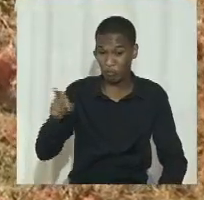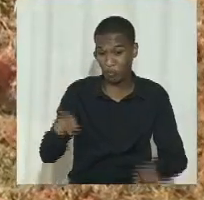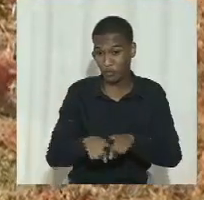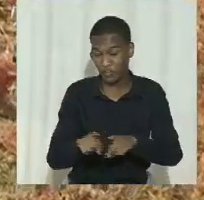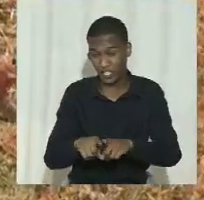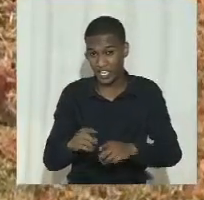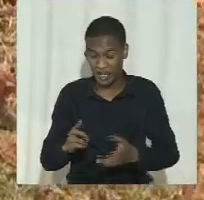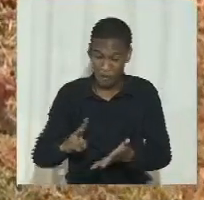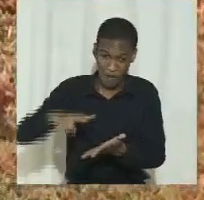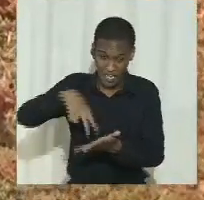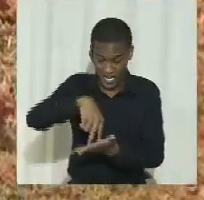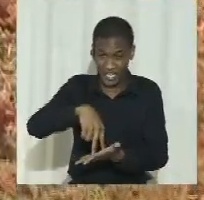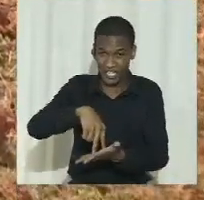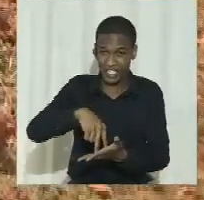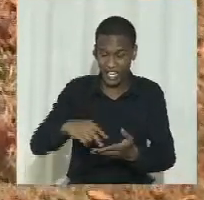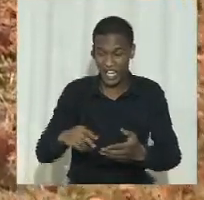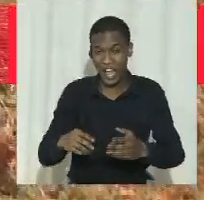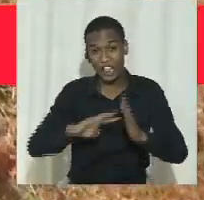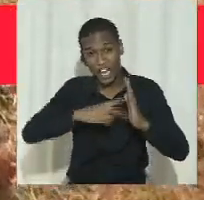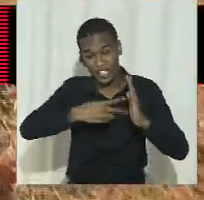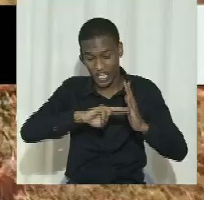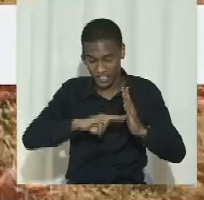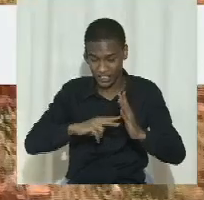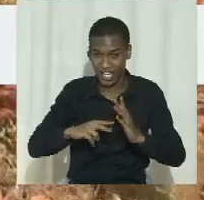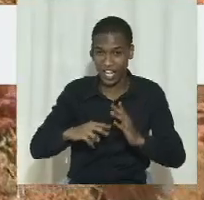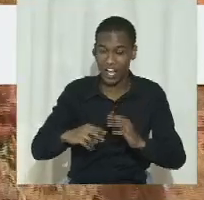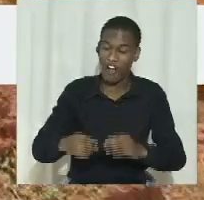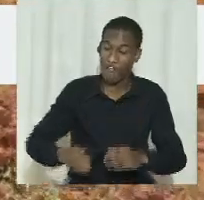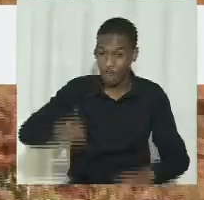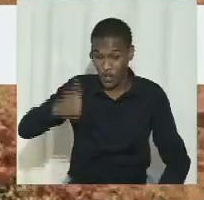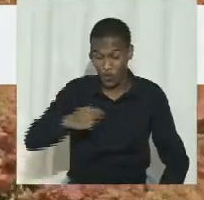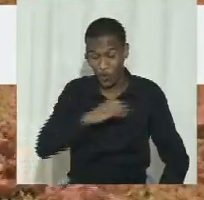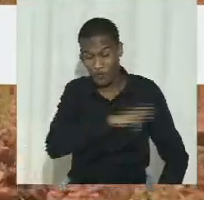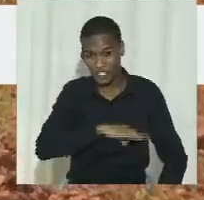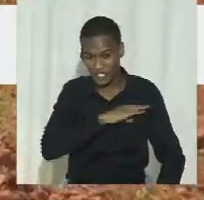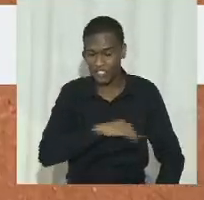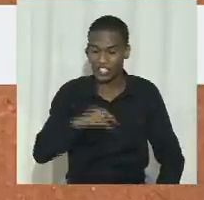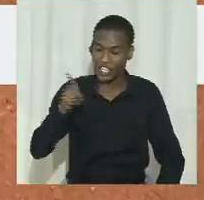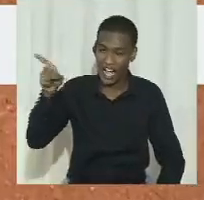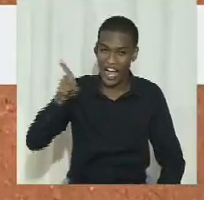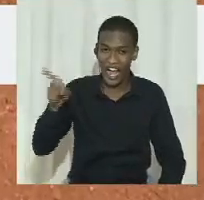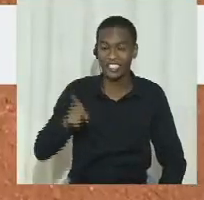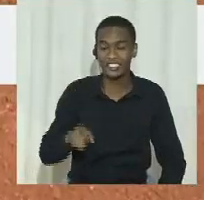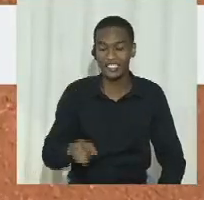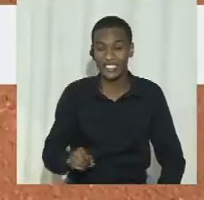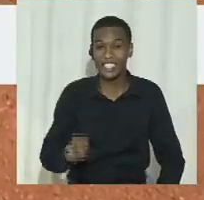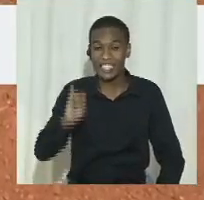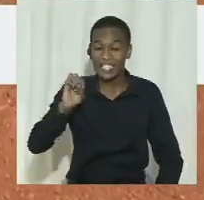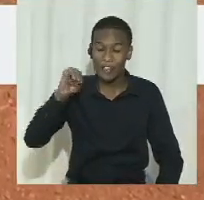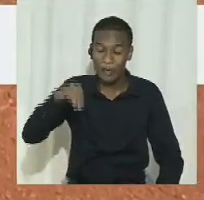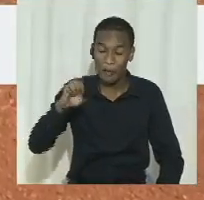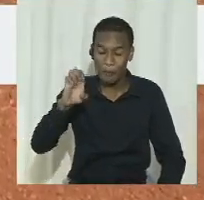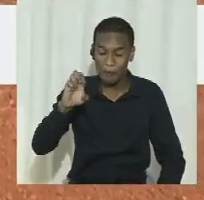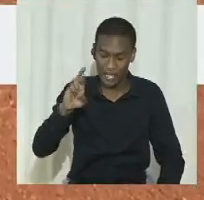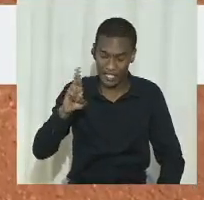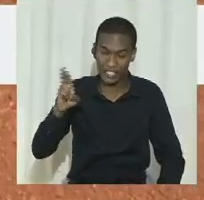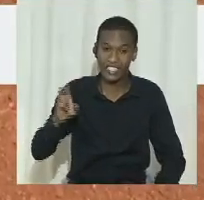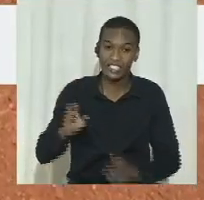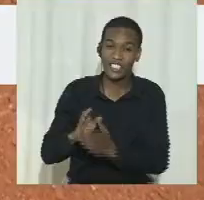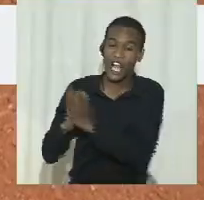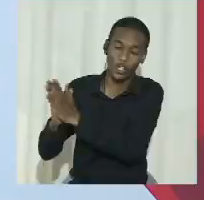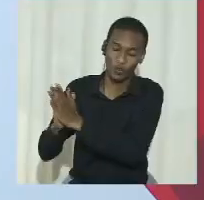ny tetikasan'ny filohan'ny repoblika momba ilay tanamasoandro fa eny tsy mahabeomby meritsiatosika no hananganana